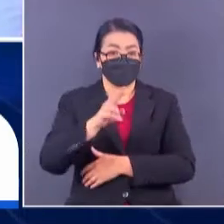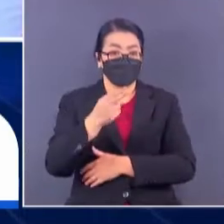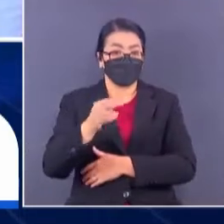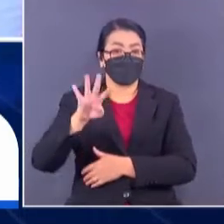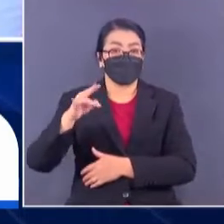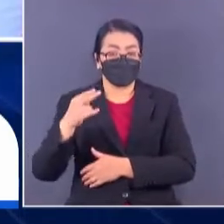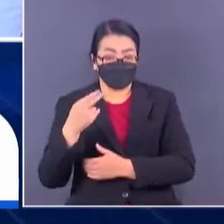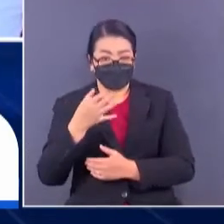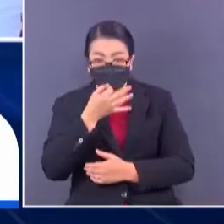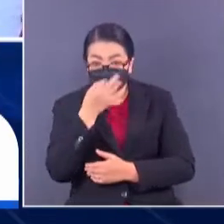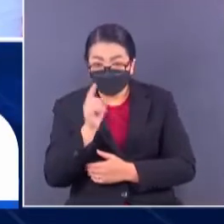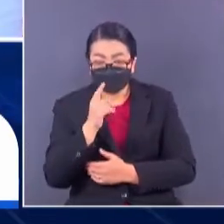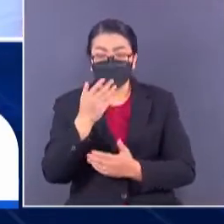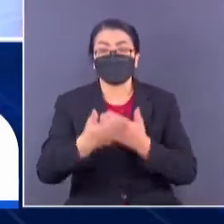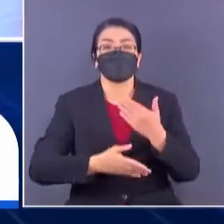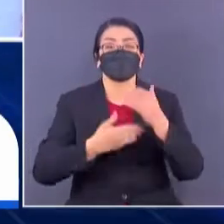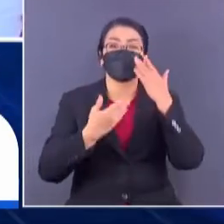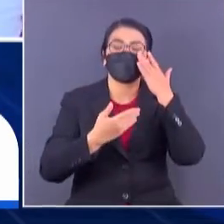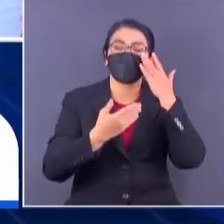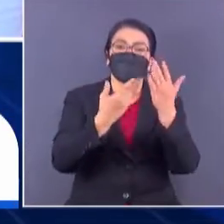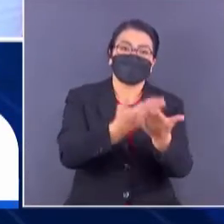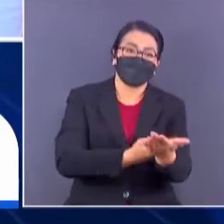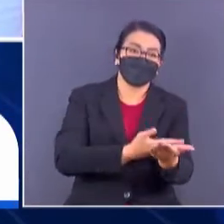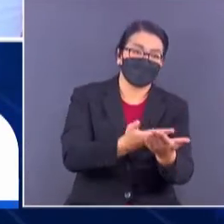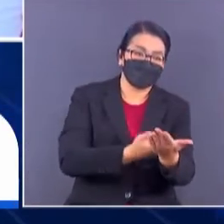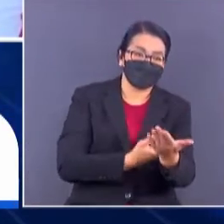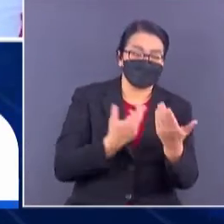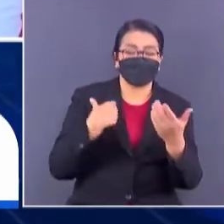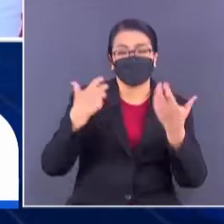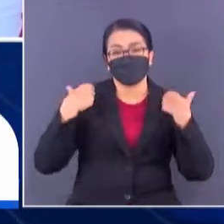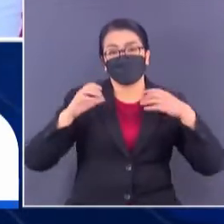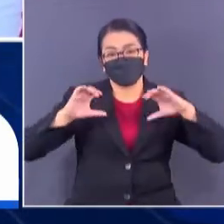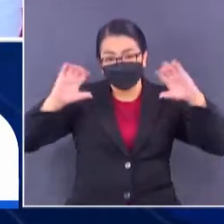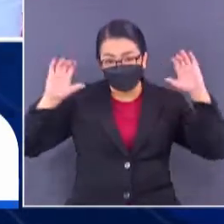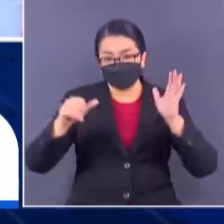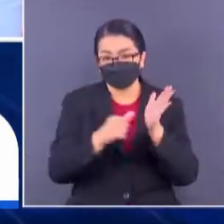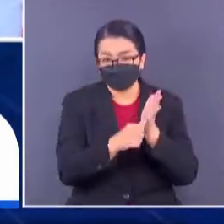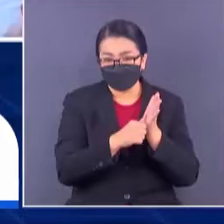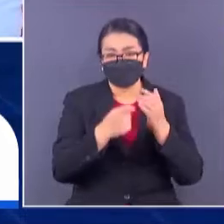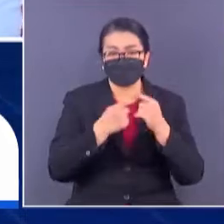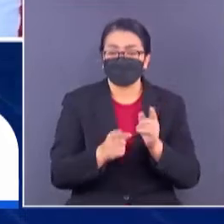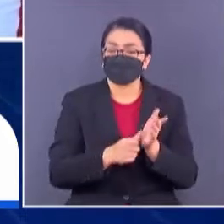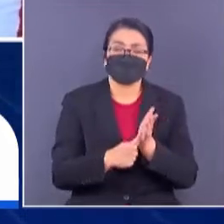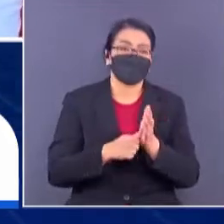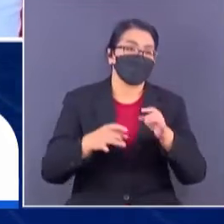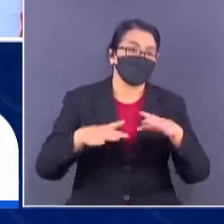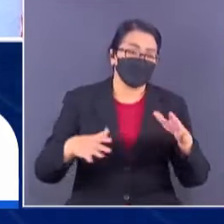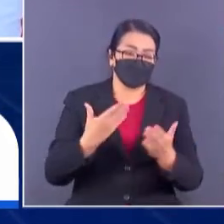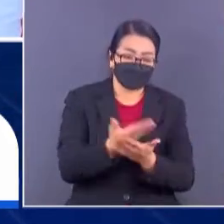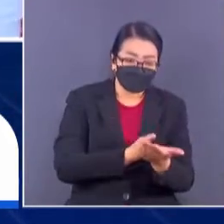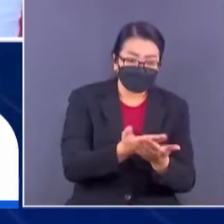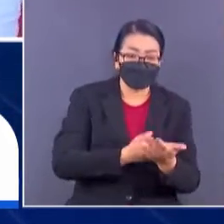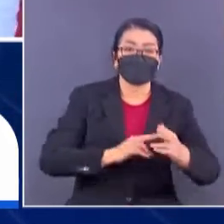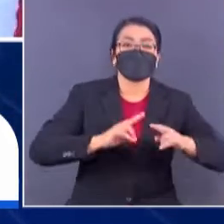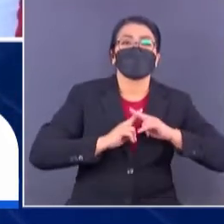าชีพเขาคือขายหวยวันนี้รัฐบาลแก้ไขแต่แก้ไขไม่ถูกจุดค่ะกลับจัดจำหน่ายเอง